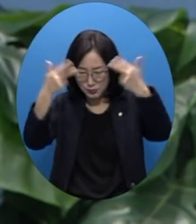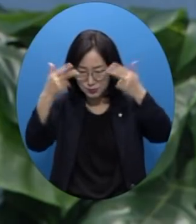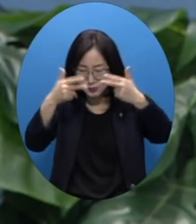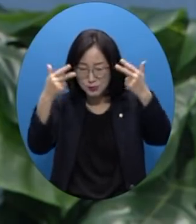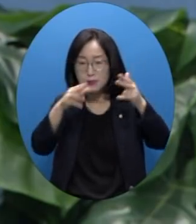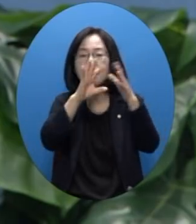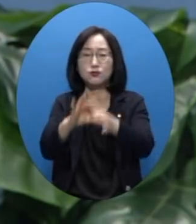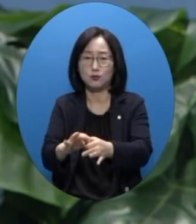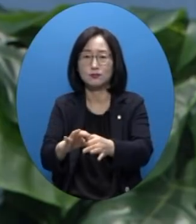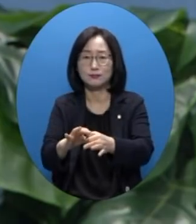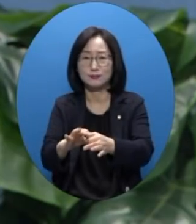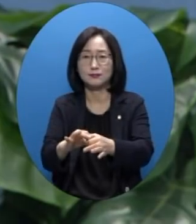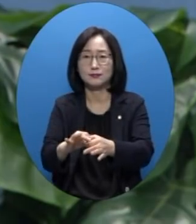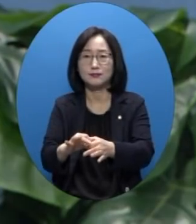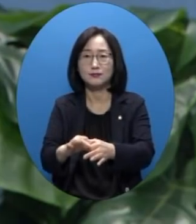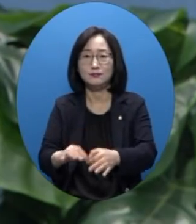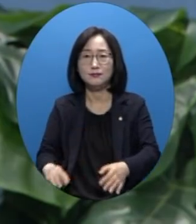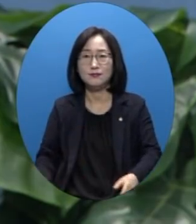또 공부했습니다.